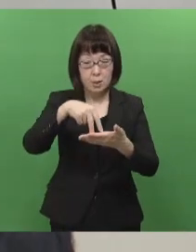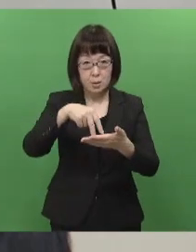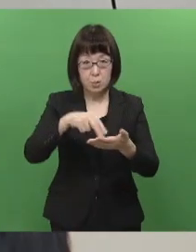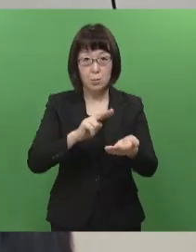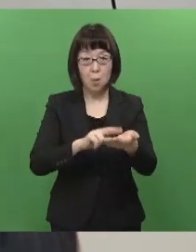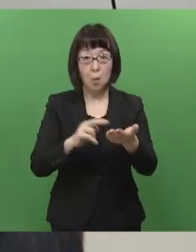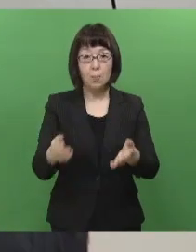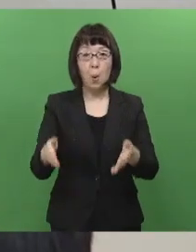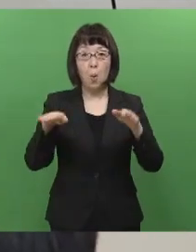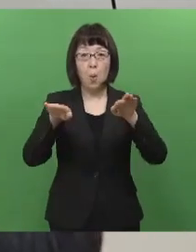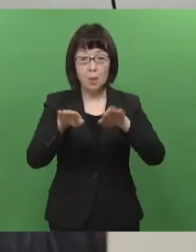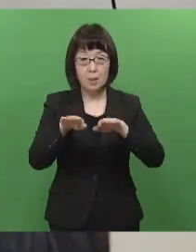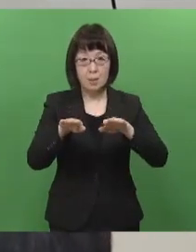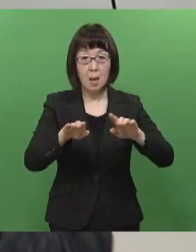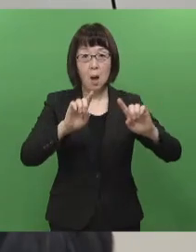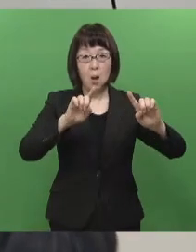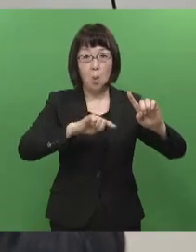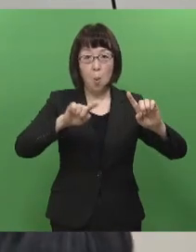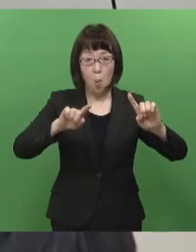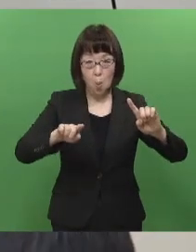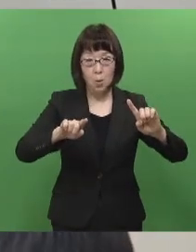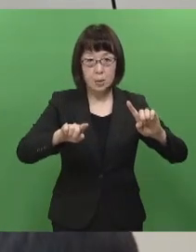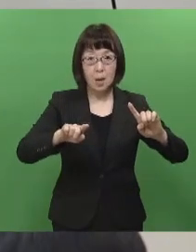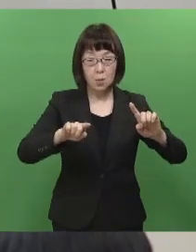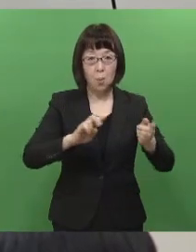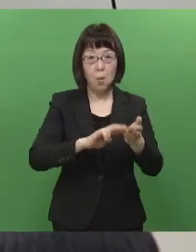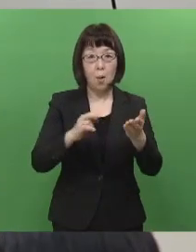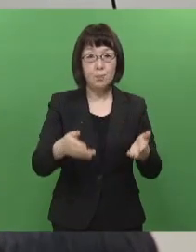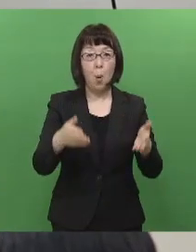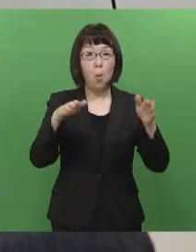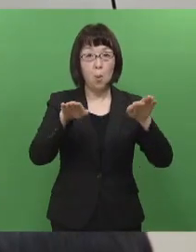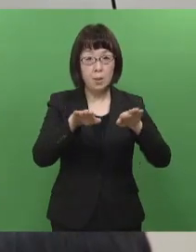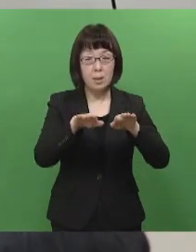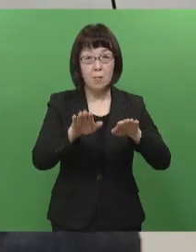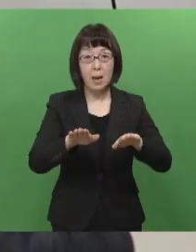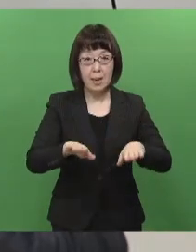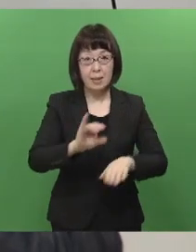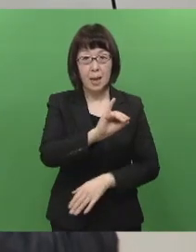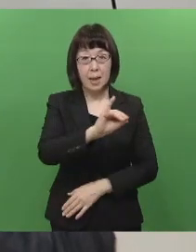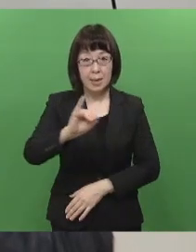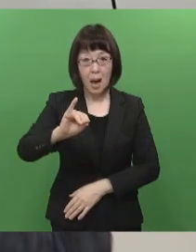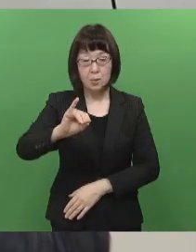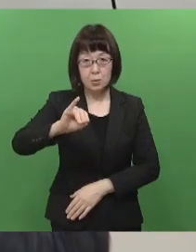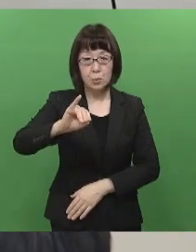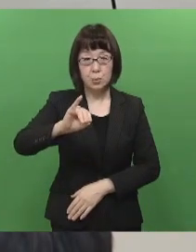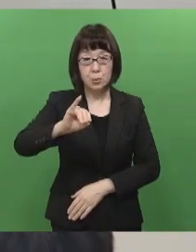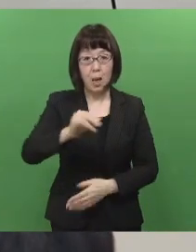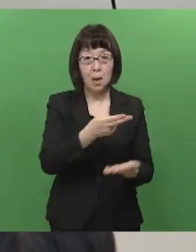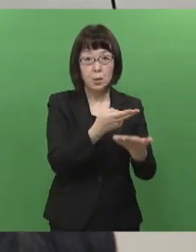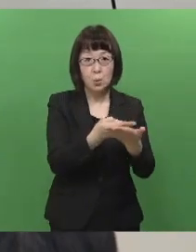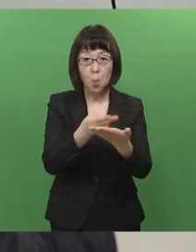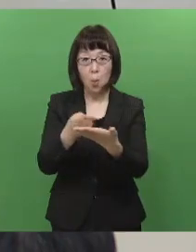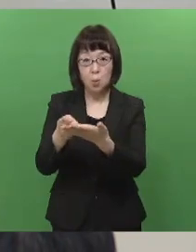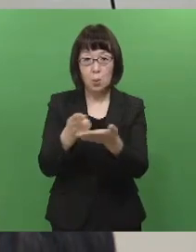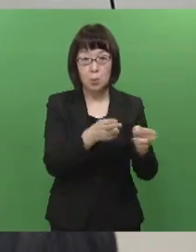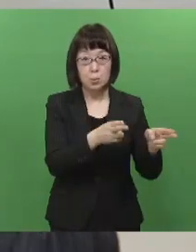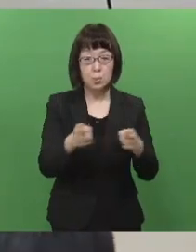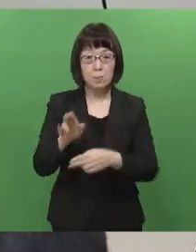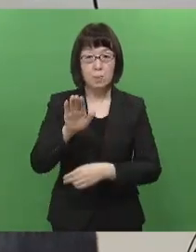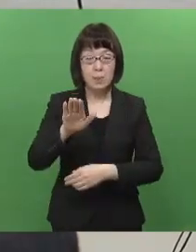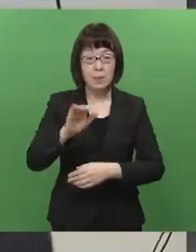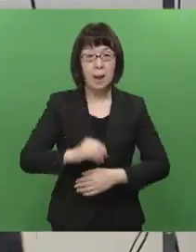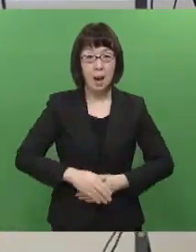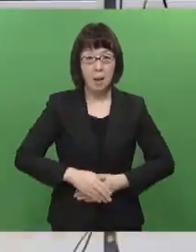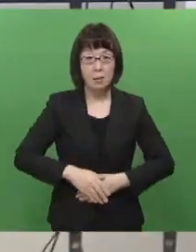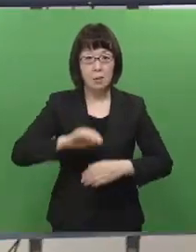都立病院、公社病院、こちらにつきましては現在1100床を確保しておりますが、コ